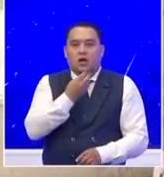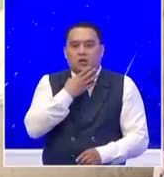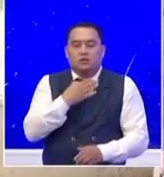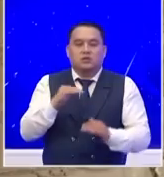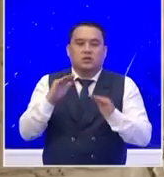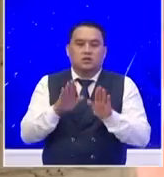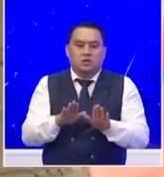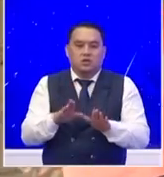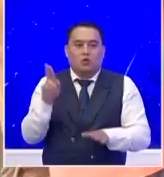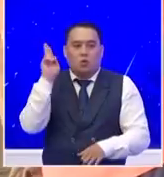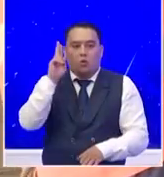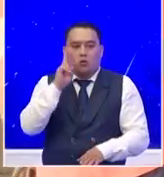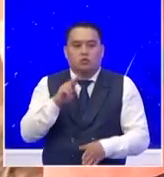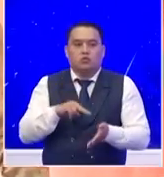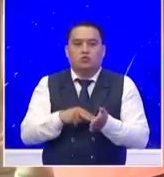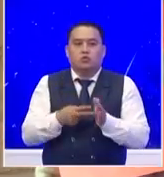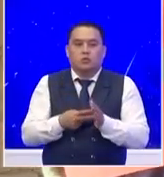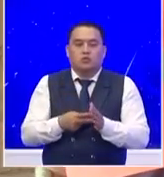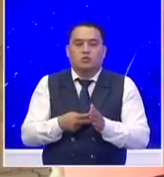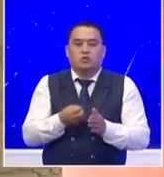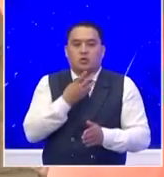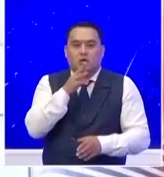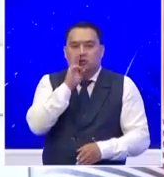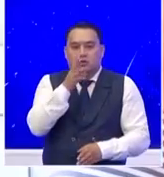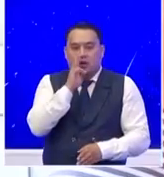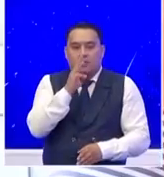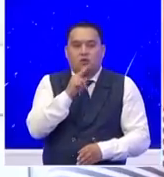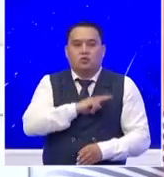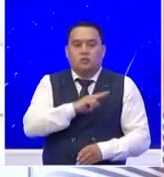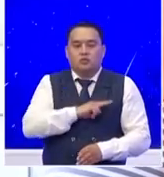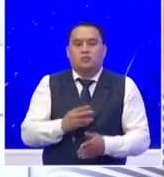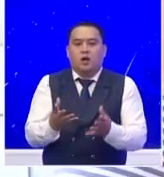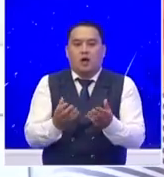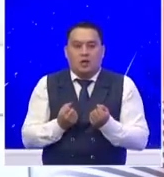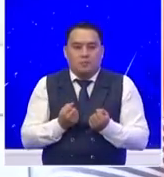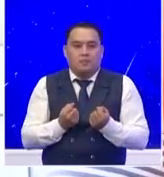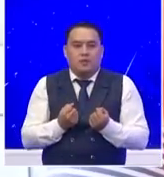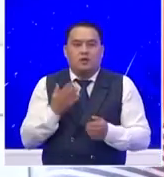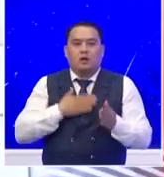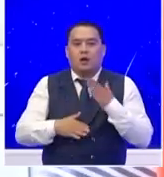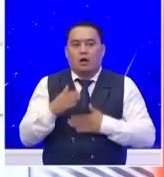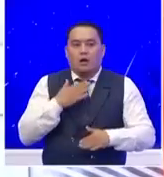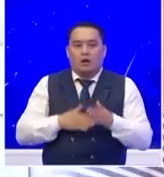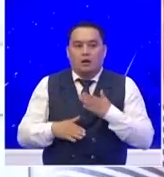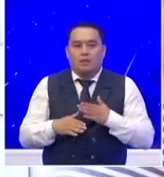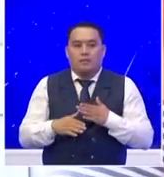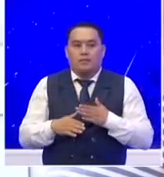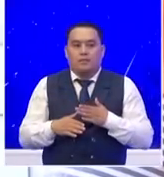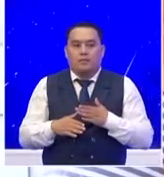оқысын деп, бір жағынан бұл жұмыс ауыл тұрғындарына. Жұмысымызды істеп, ақшамызды алып, ризашылығымызды